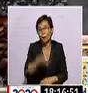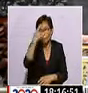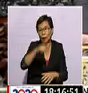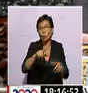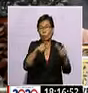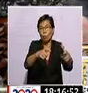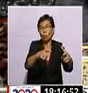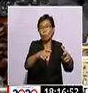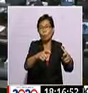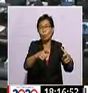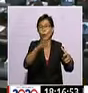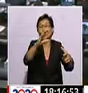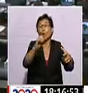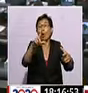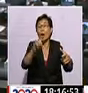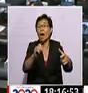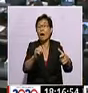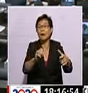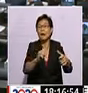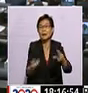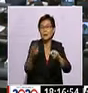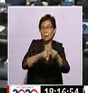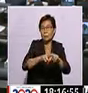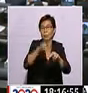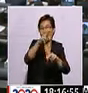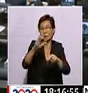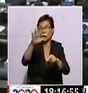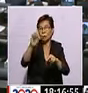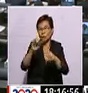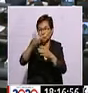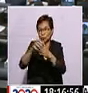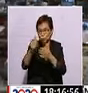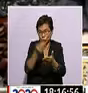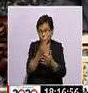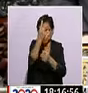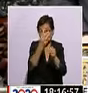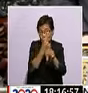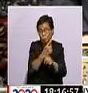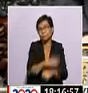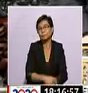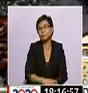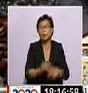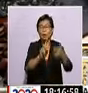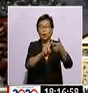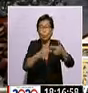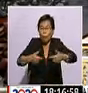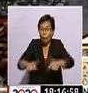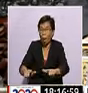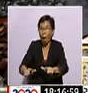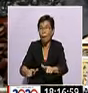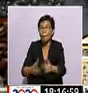Bagi kumpulan pelaksana dengan peruntukan tambahan sebanyak RM350 juta setahun. Kedua,